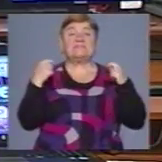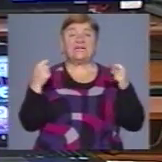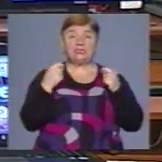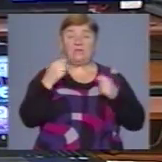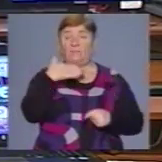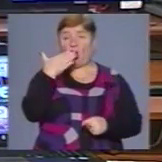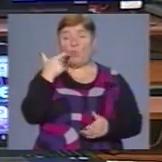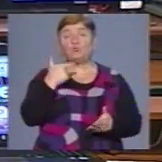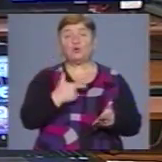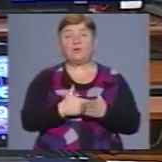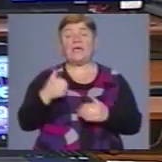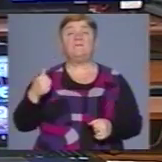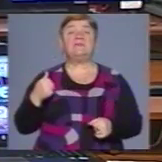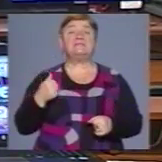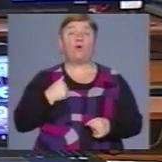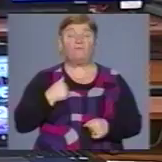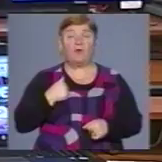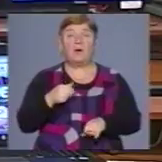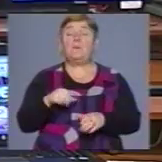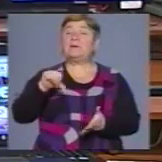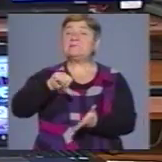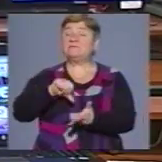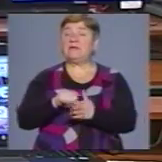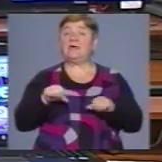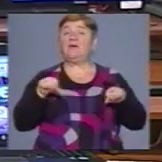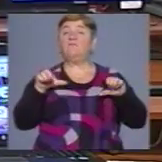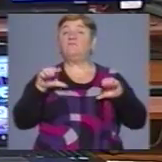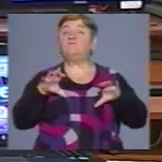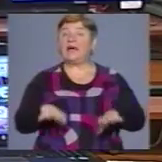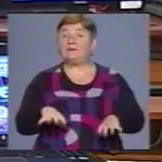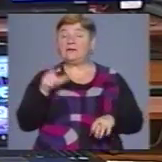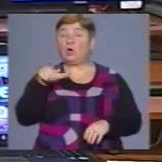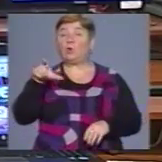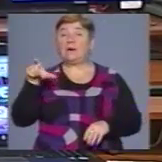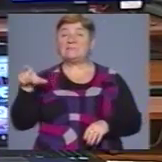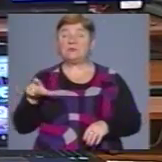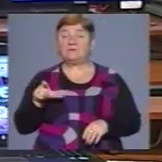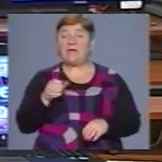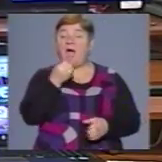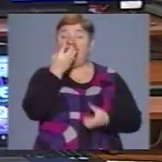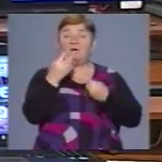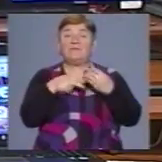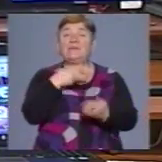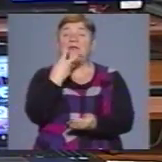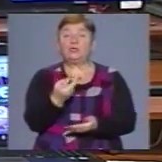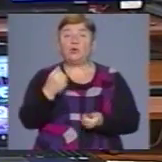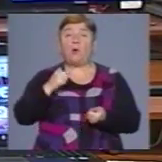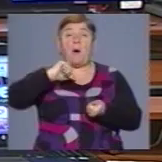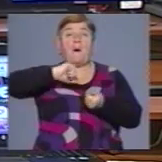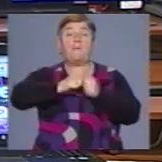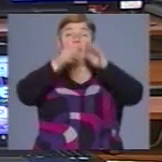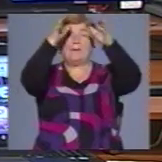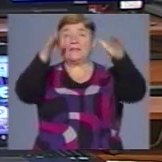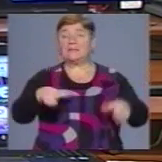жовтня ветерани, військові, правоохоронці, представники влади та громадських організацій поклали квіти до пам'ятника Україна-визволителям